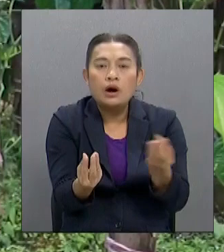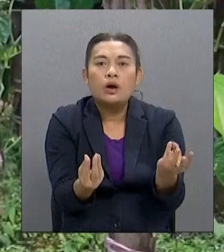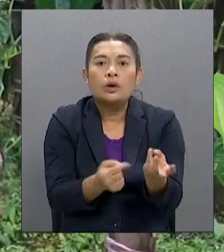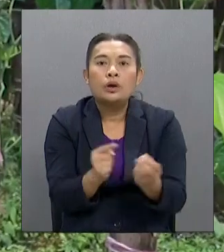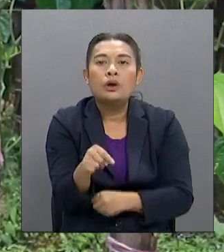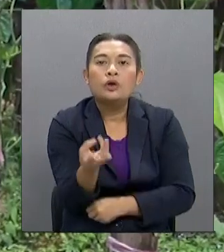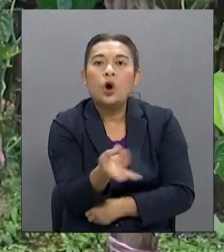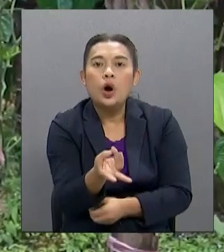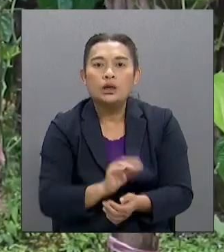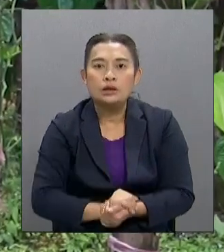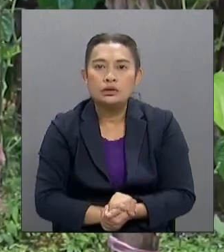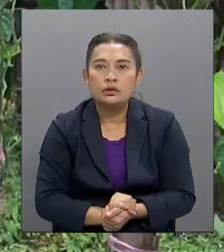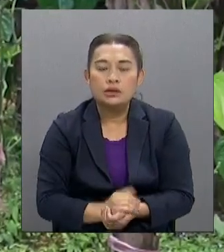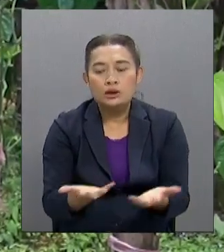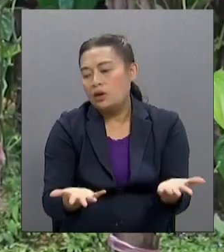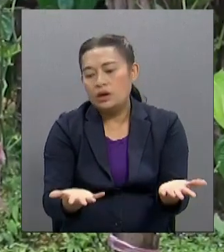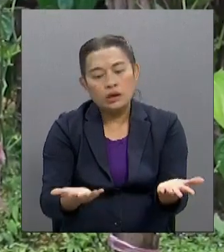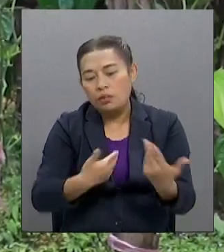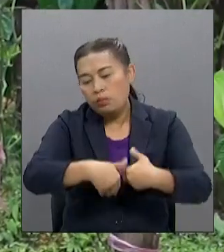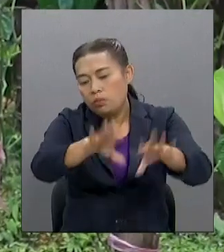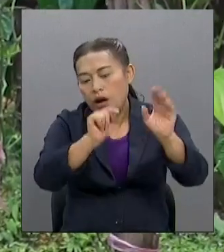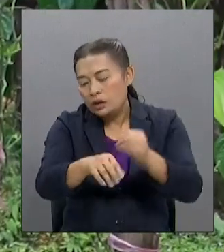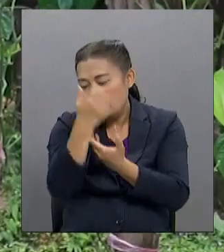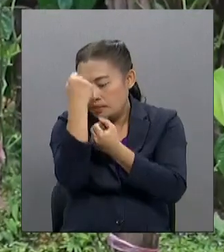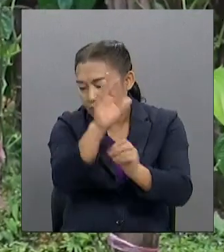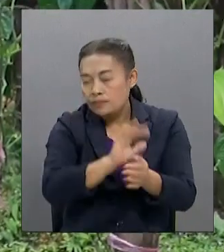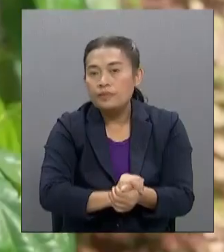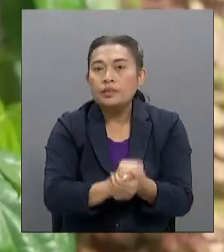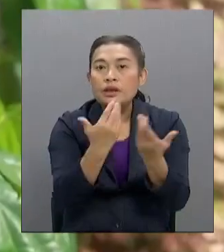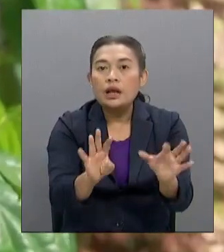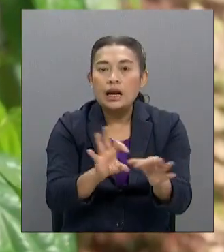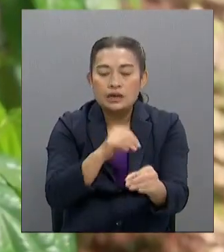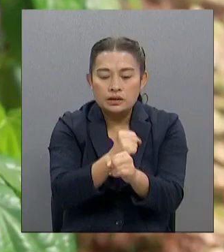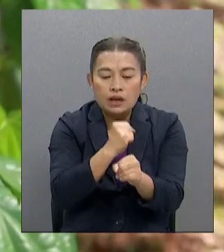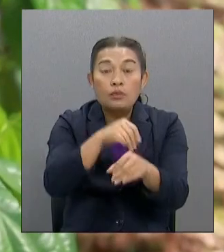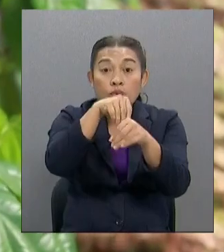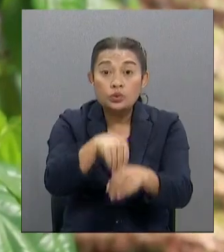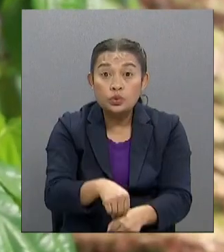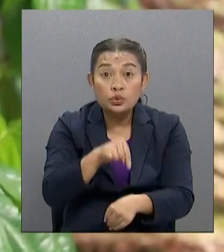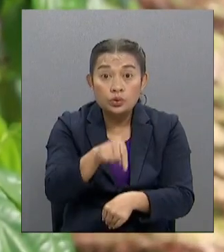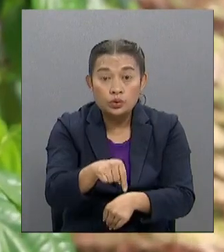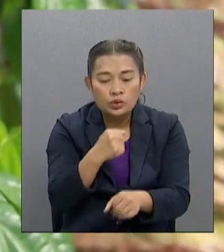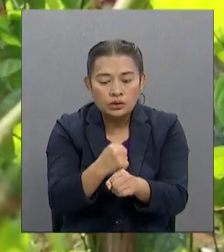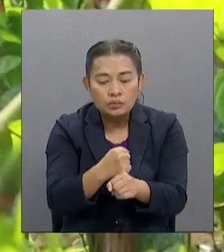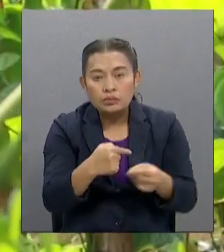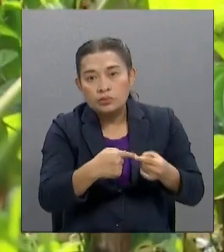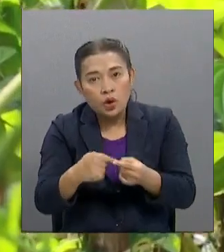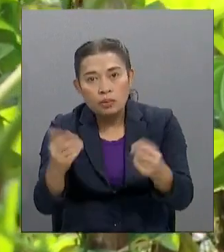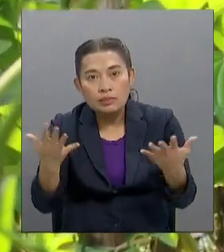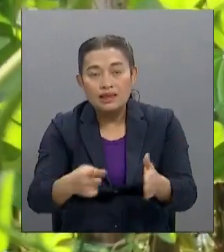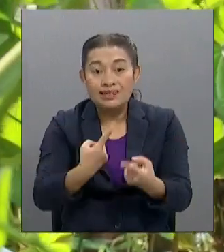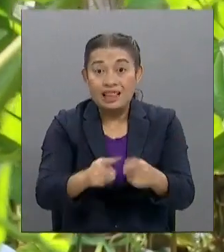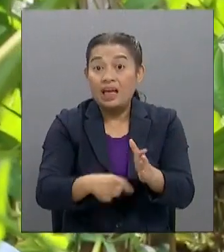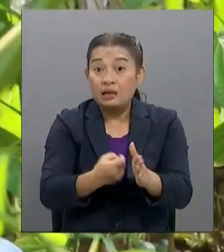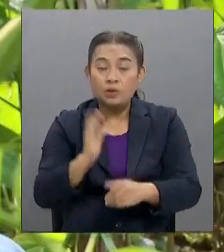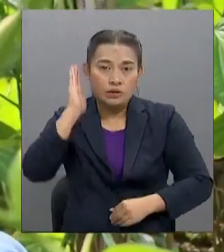ำนวนมากหันหลังให้กับพืชชนิดนี้และบางส่วนที่ยังปลูกดูเหมือนจะไร้ผู้สืบทอดแต่ความเป็นจริงอนาค